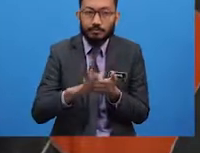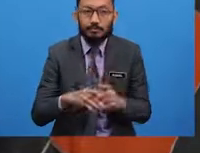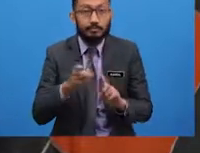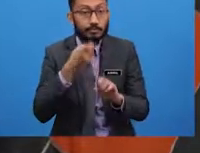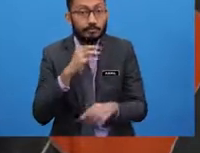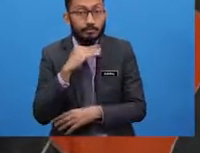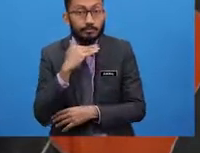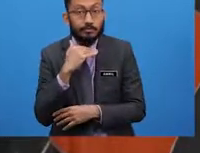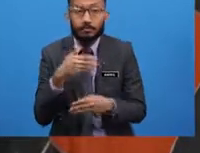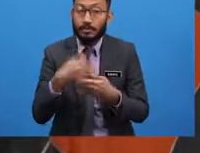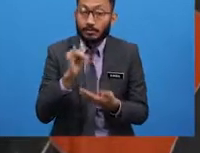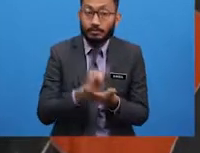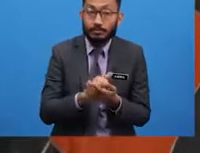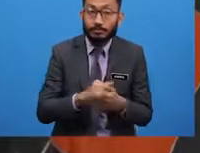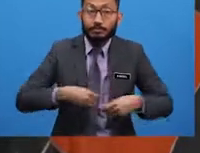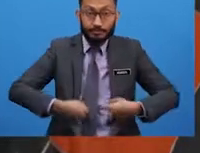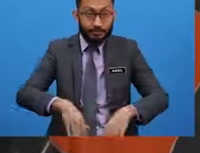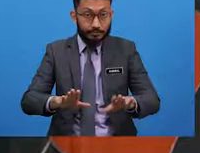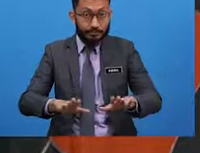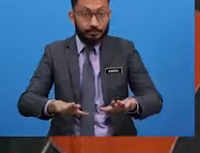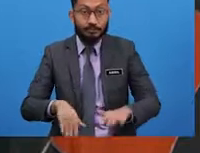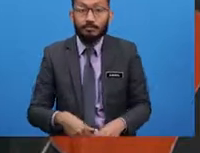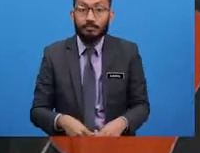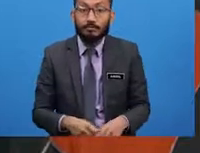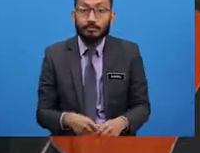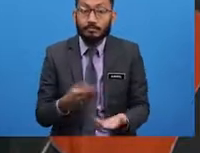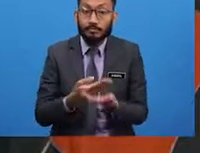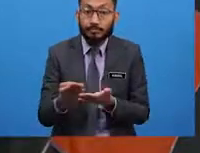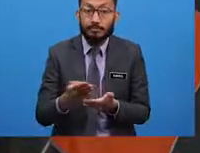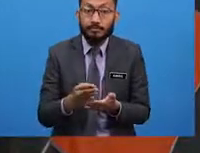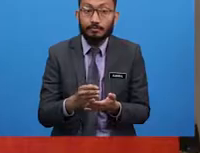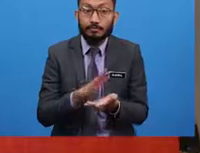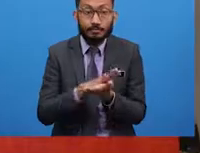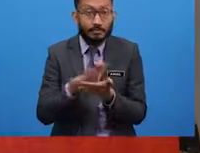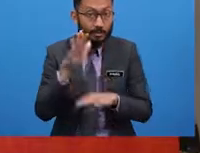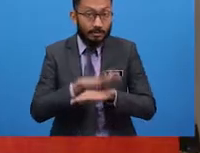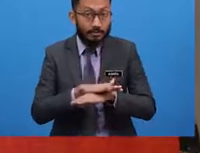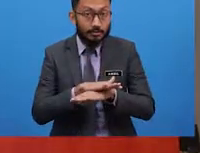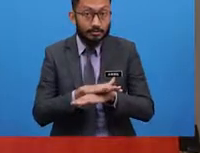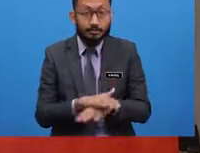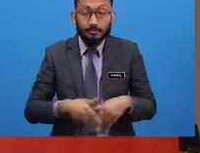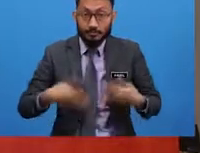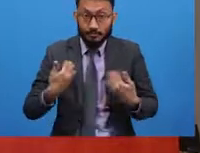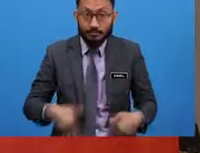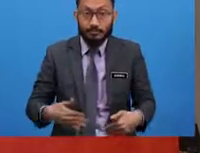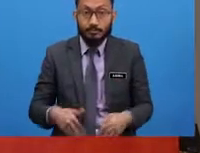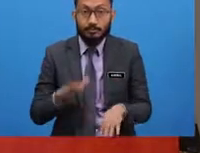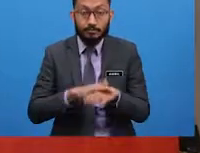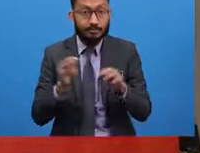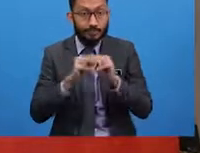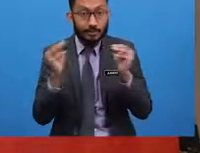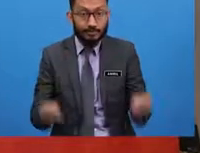Seterusnya, bentangkan bahagian hadapan kain di atas meja terap. Lekapkan kain pada meja